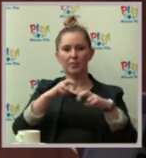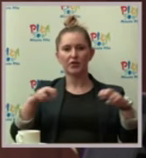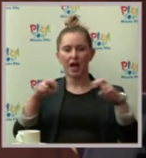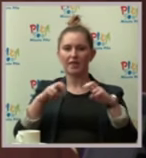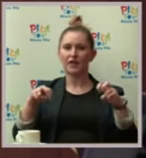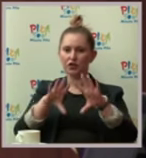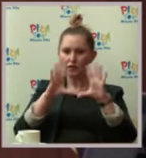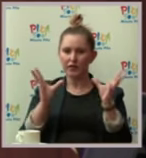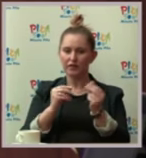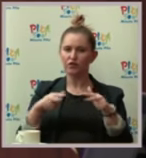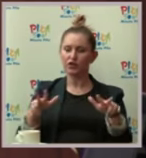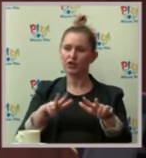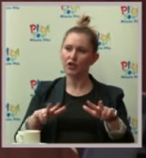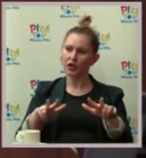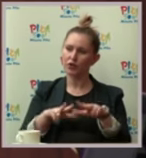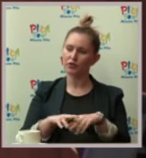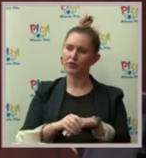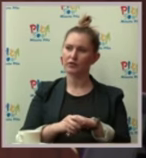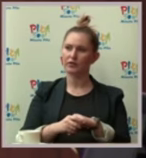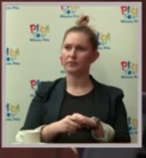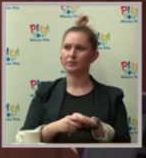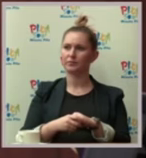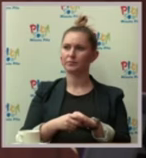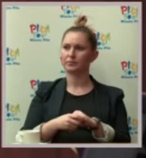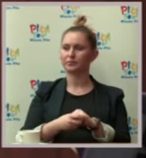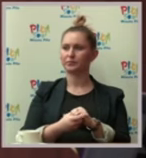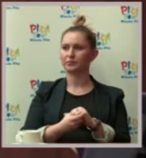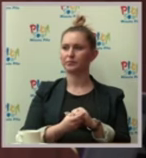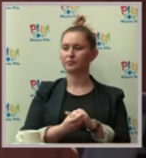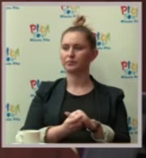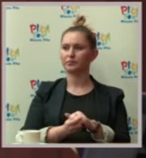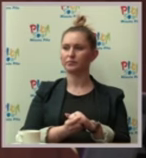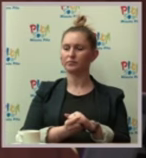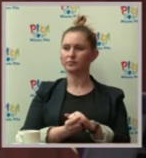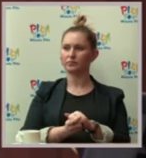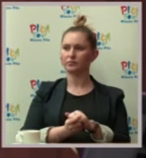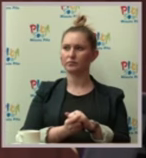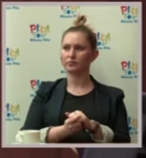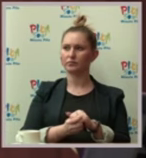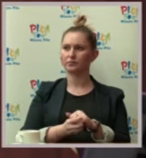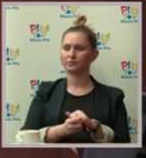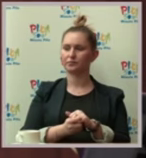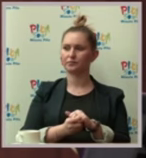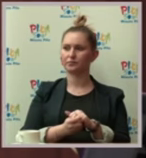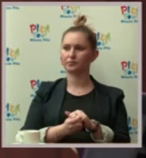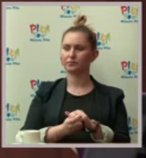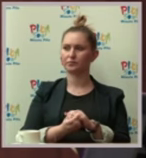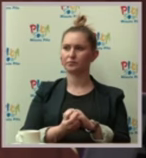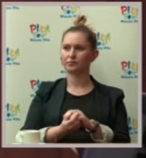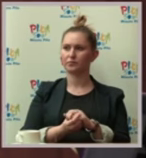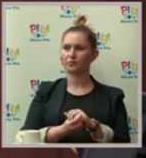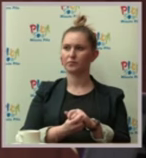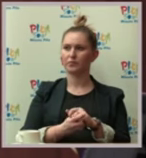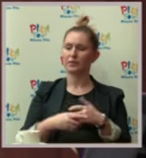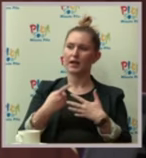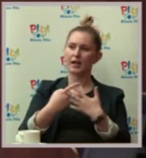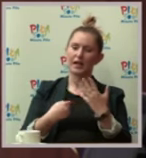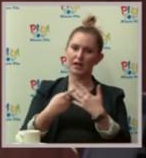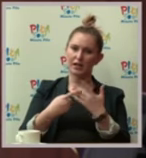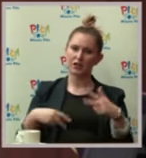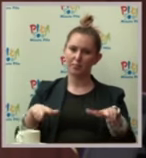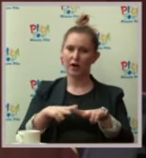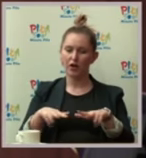wsparciem asystentów nie jest zbyt imponująca, bo liczba oscylująca wokół 100